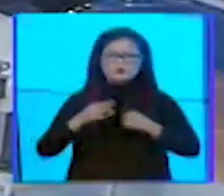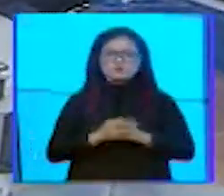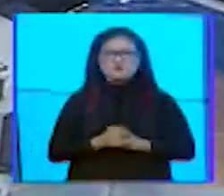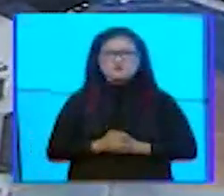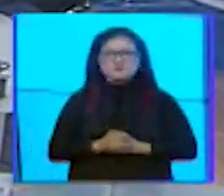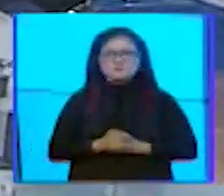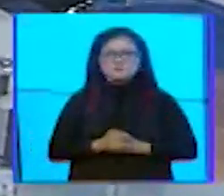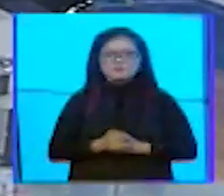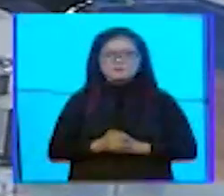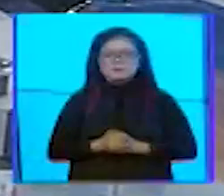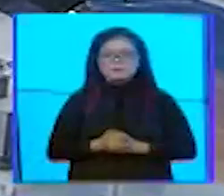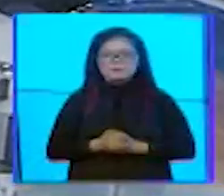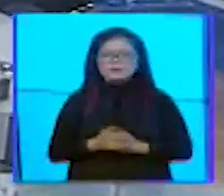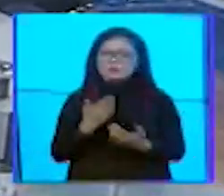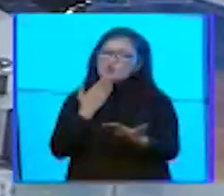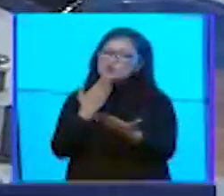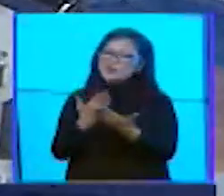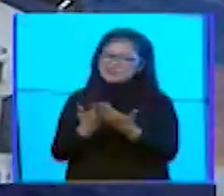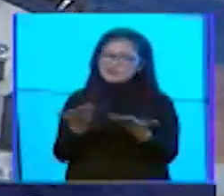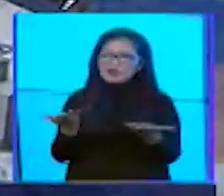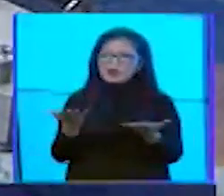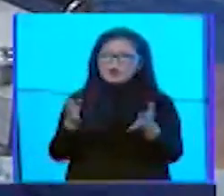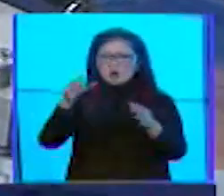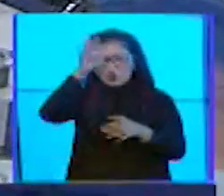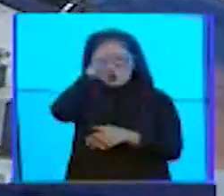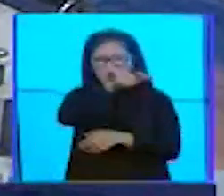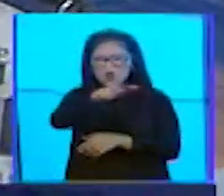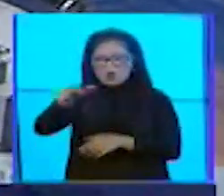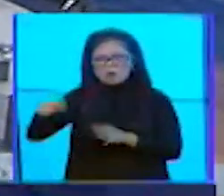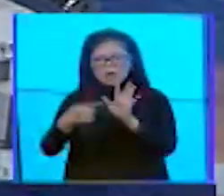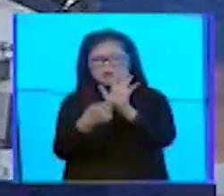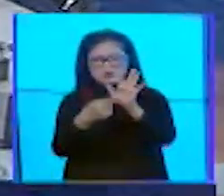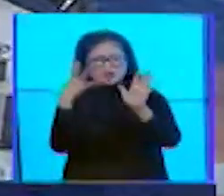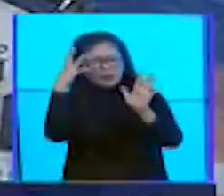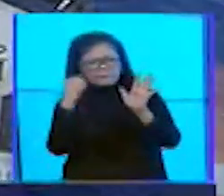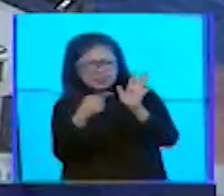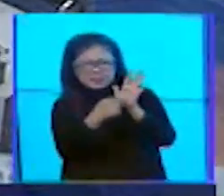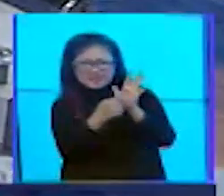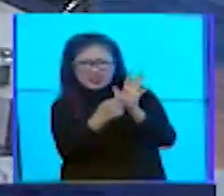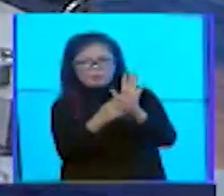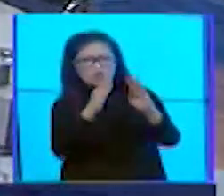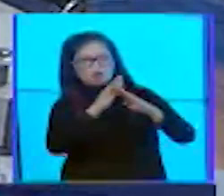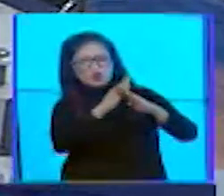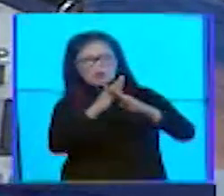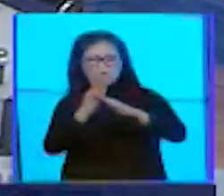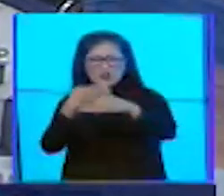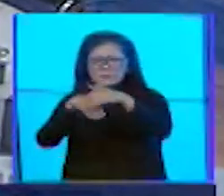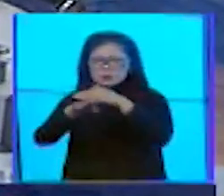ke mengenai kategori hitam yang sudah banyak sekali laporan mengenai ditolaknya untuk masuk ke mal. Bagaimana laporannya sejauh ini,